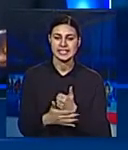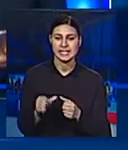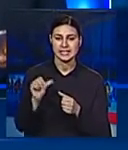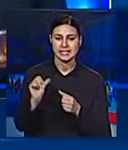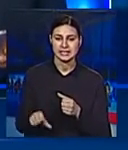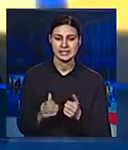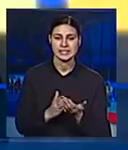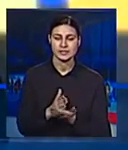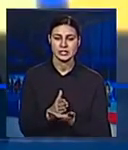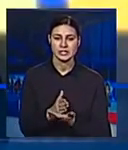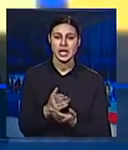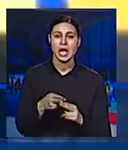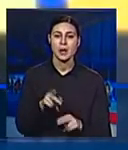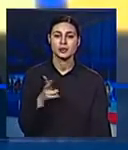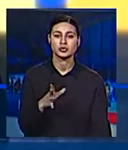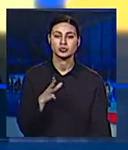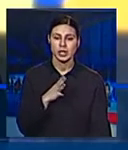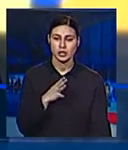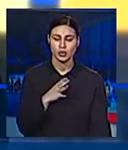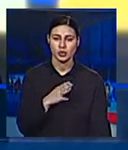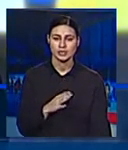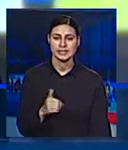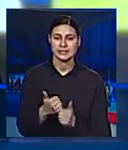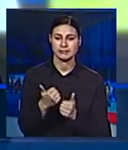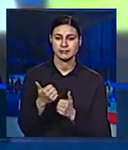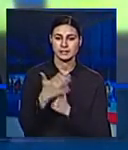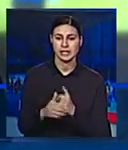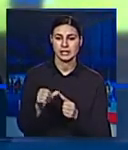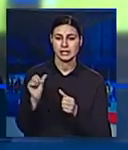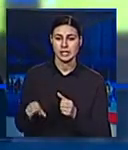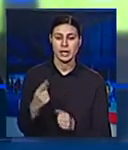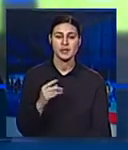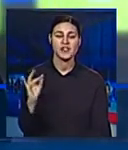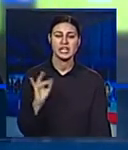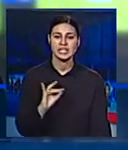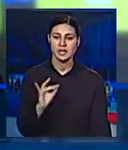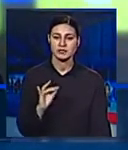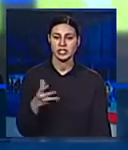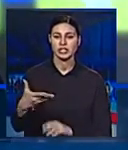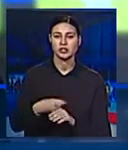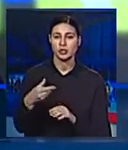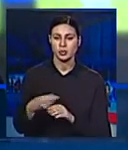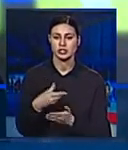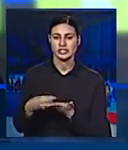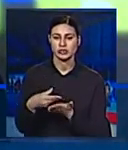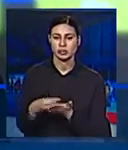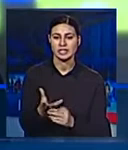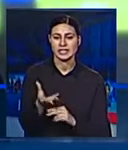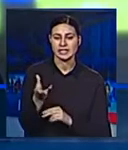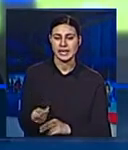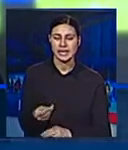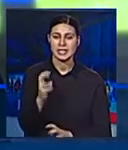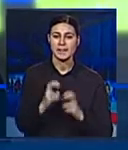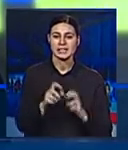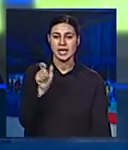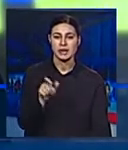დეცენტრალიზაციისთვის. ამას უნდა მოყვეს ფისკალური დეცენტრალიზაცია და ამ წლის 1 იანვრიდან უკვე საშემოსავლო გადასახადი მეწარმე ფიზიკურ პირთა, რაც არის